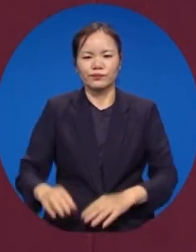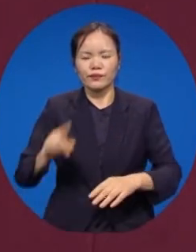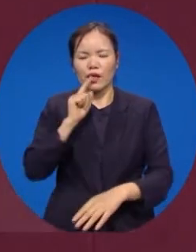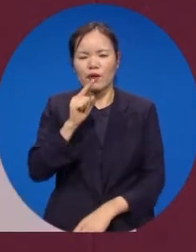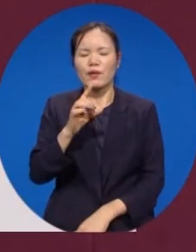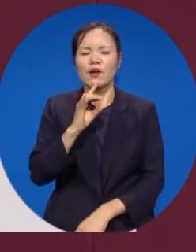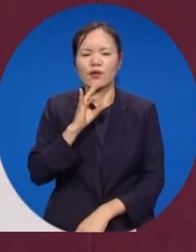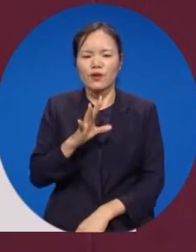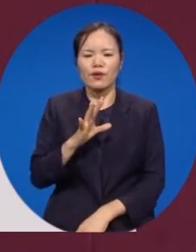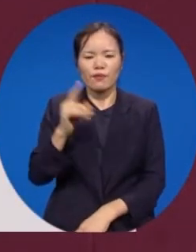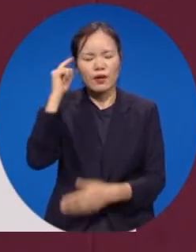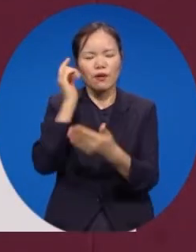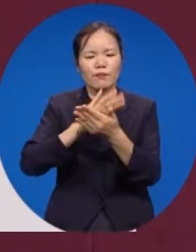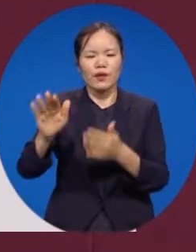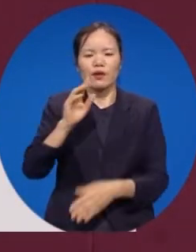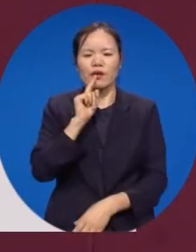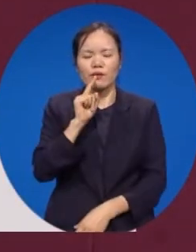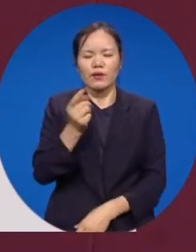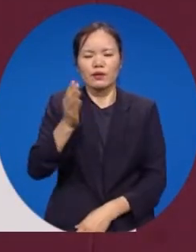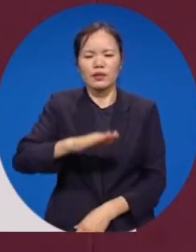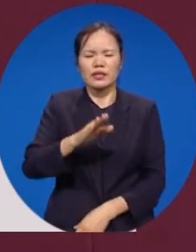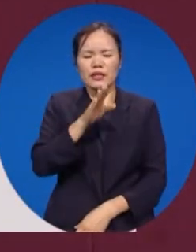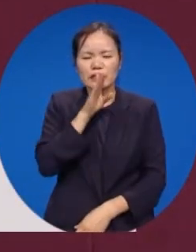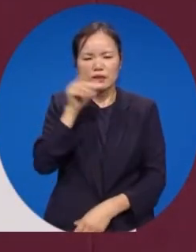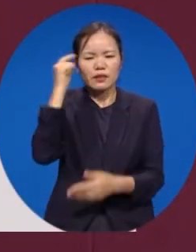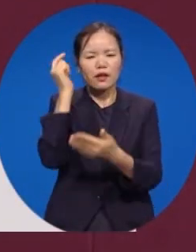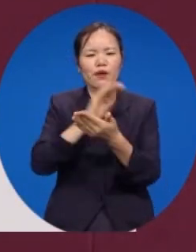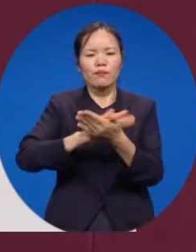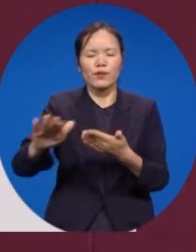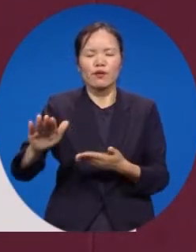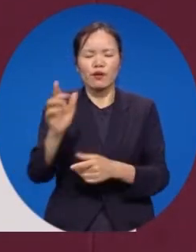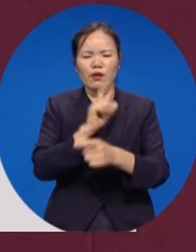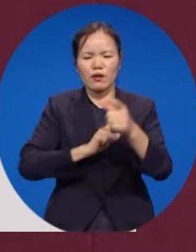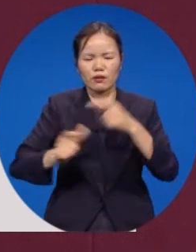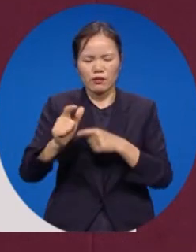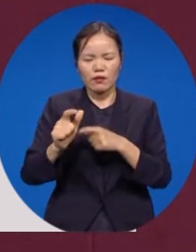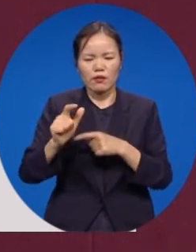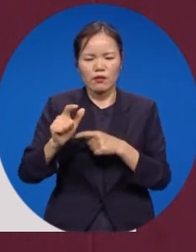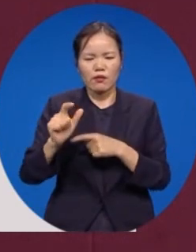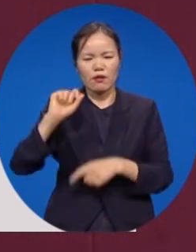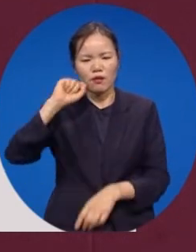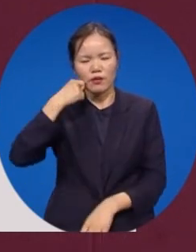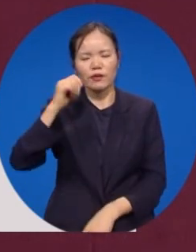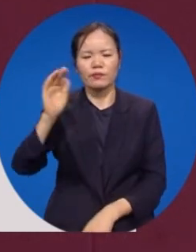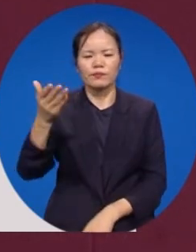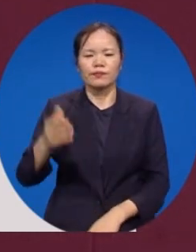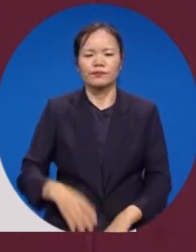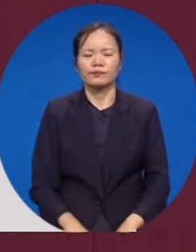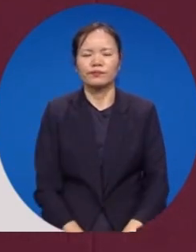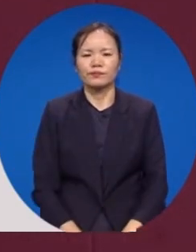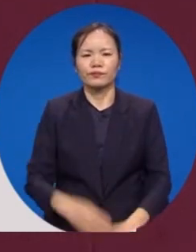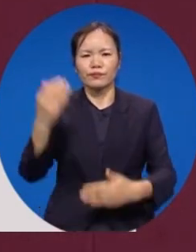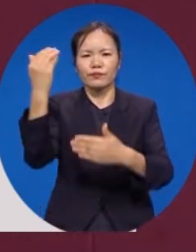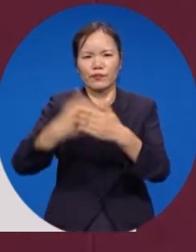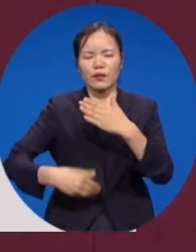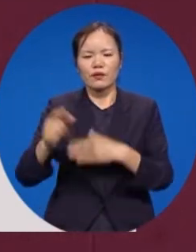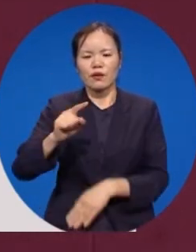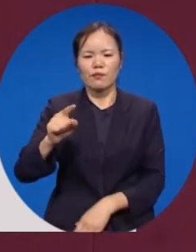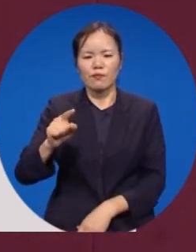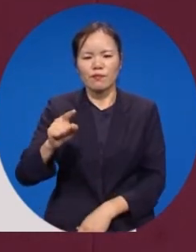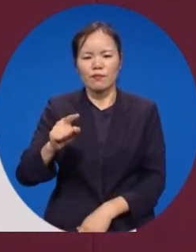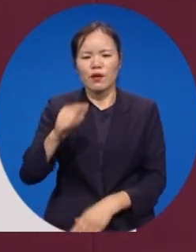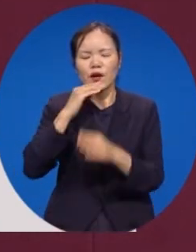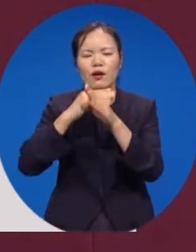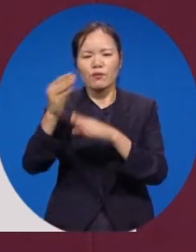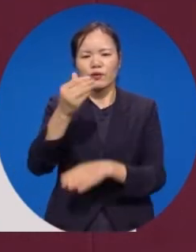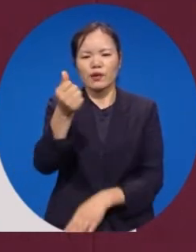국민을 현혹했지만 한반도의 진정한 평화는 더욱더 멀어졌습니다. 남은 것은 고도화된